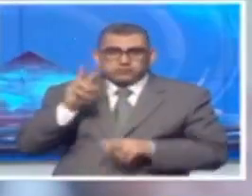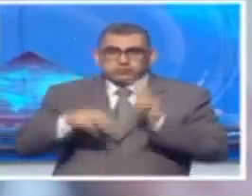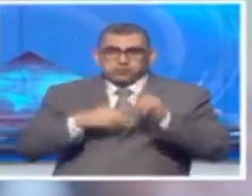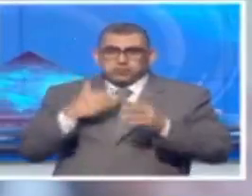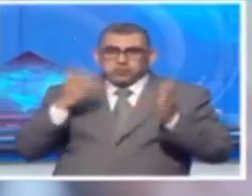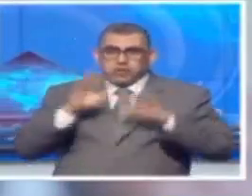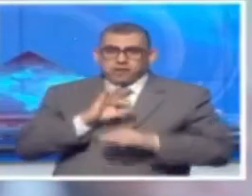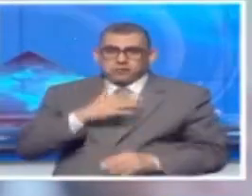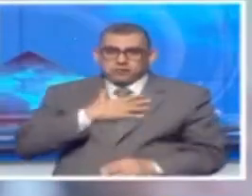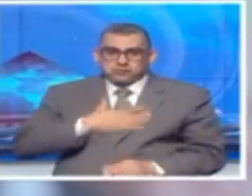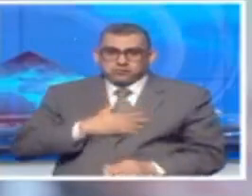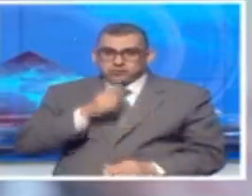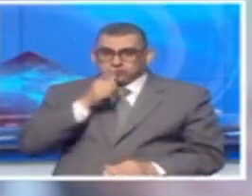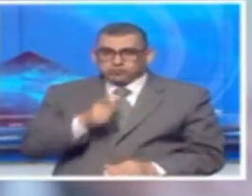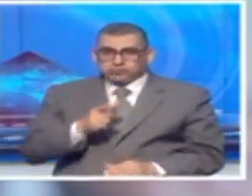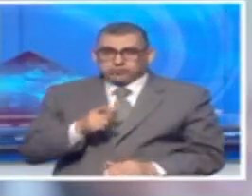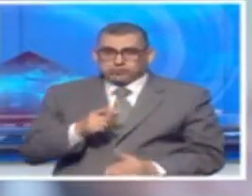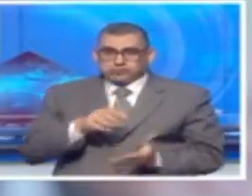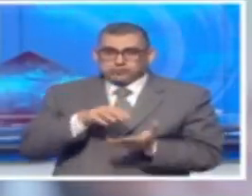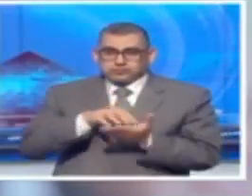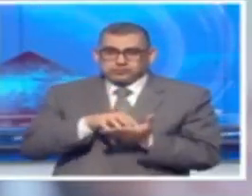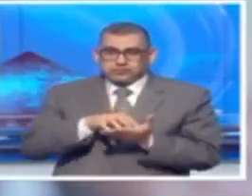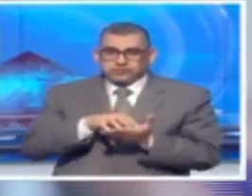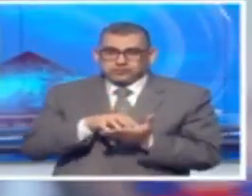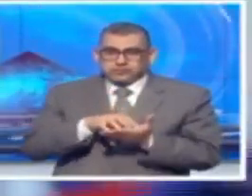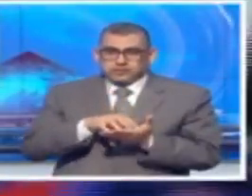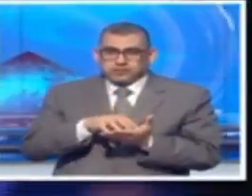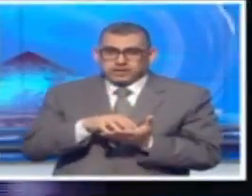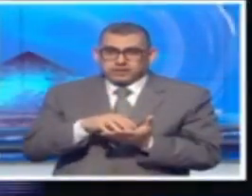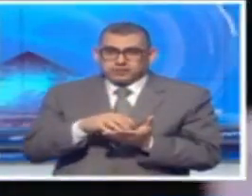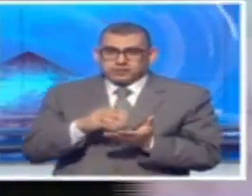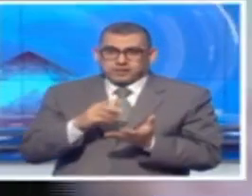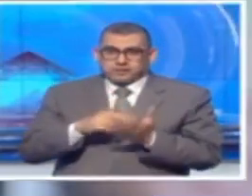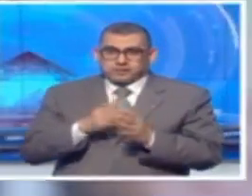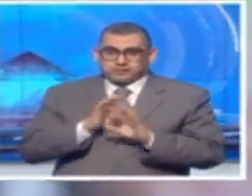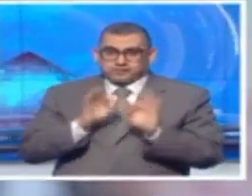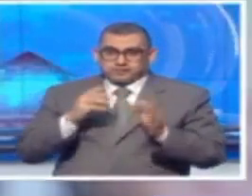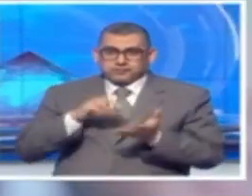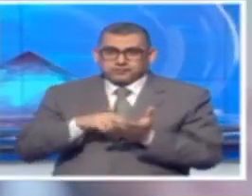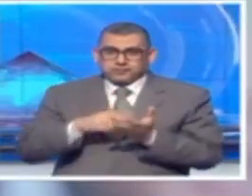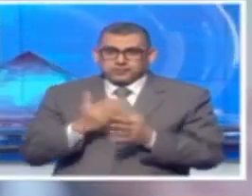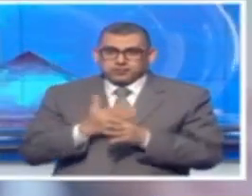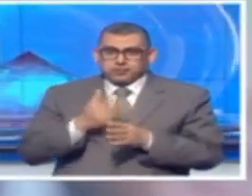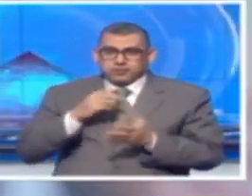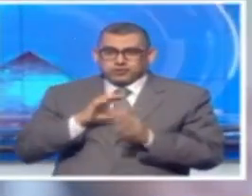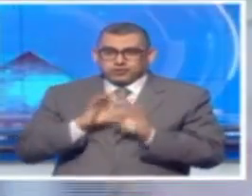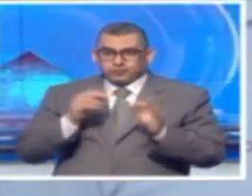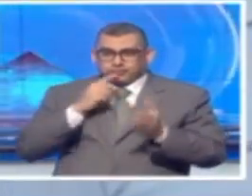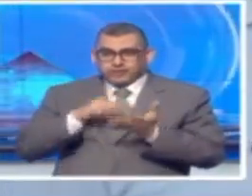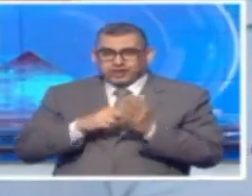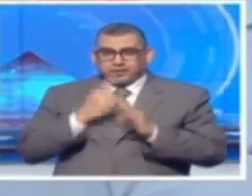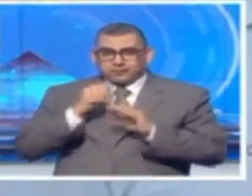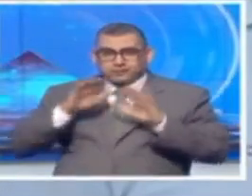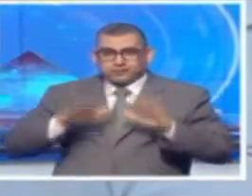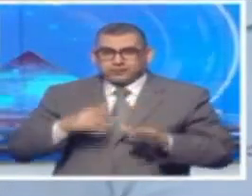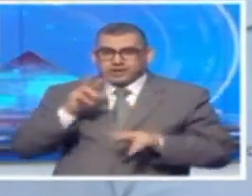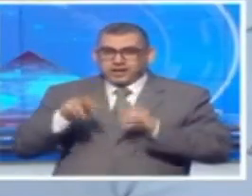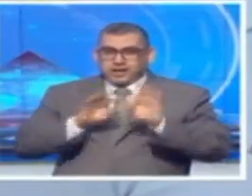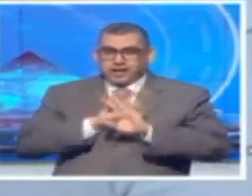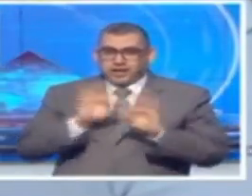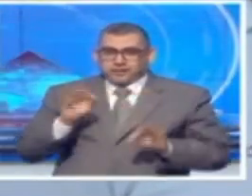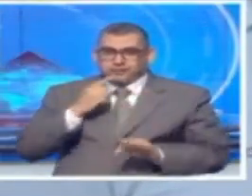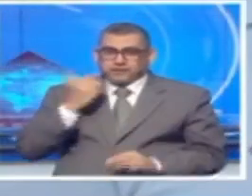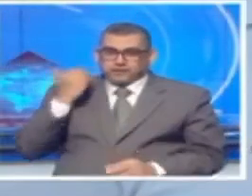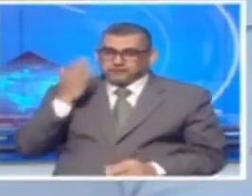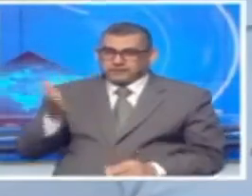حاجات جميلة جدا وريحت الأسعار شوية، والناس بتمناول الجميع دلوقتي. يكفي أن كل حاجة